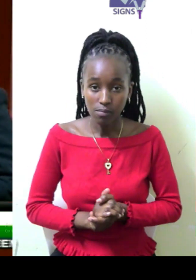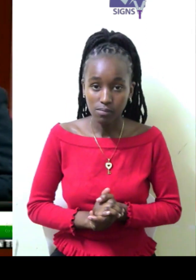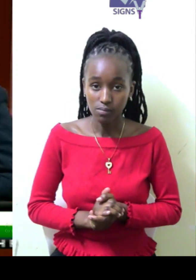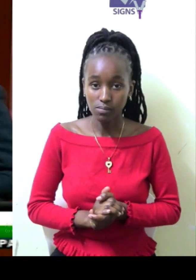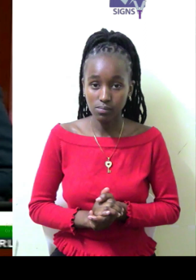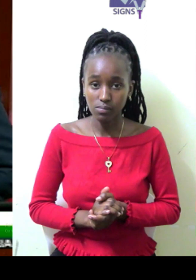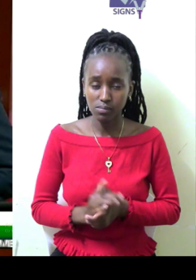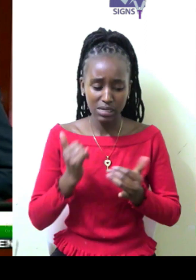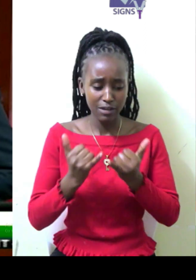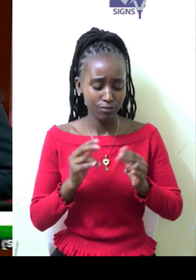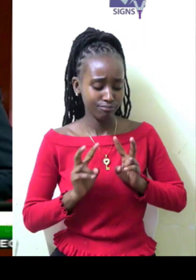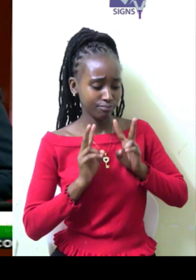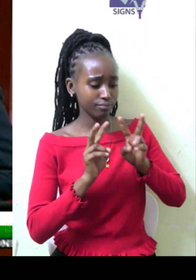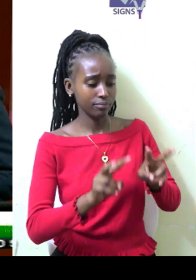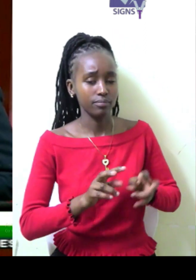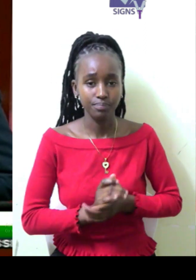ukiangalia